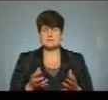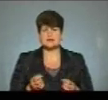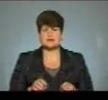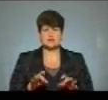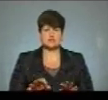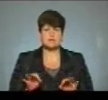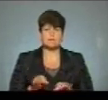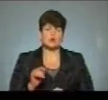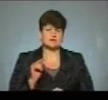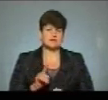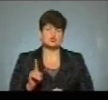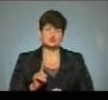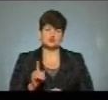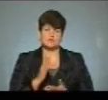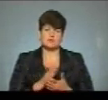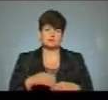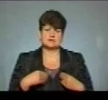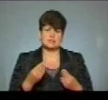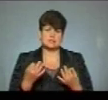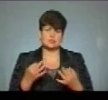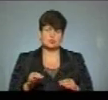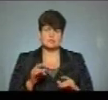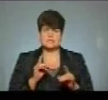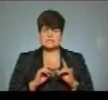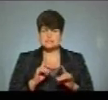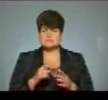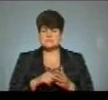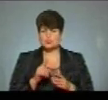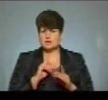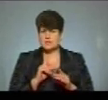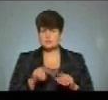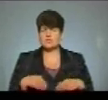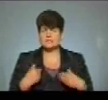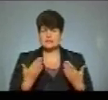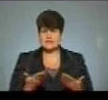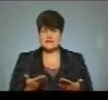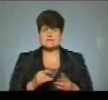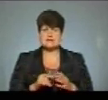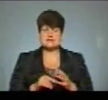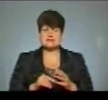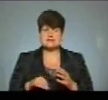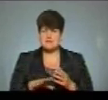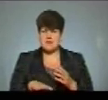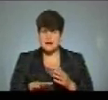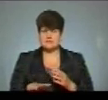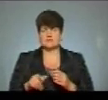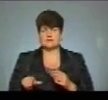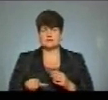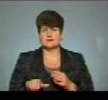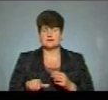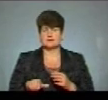рішення про те, що маємо дати дозвіл сесії міської ради про надання земельних ділянок для того, щоб кар'єр Полупанька